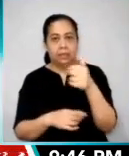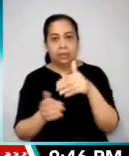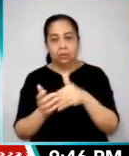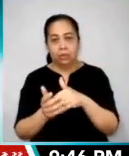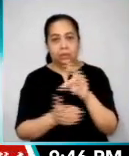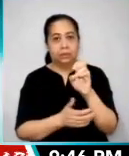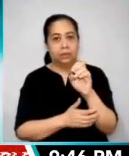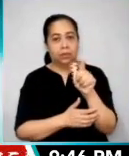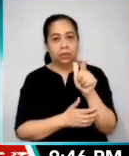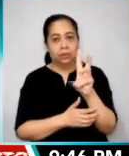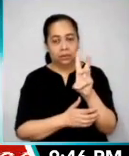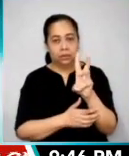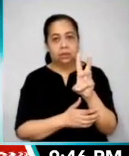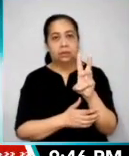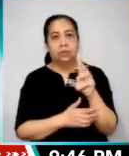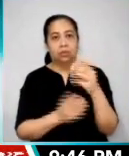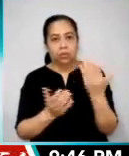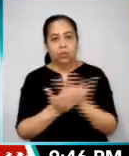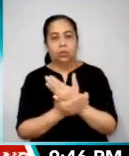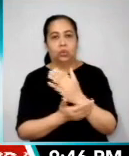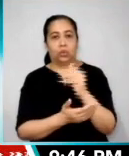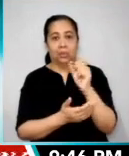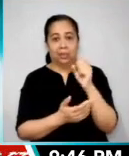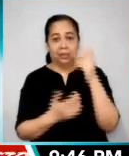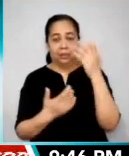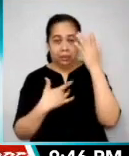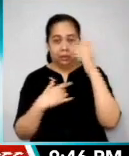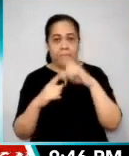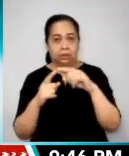10,726 naman ang mga bagong kaso. Umakyat na sa